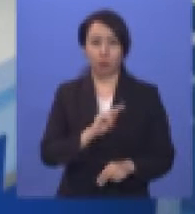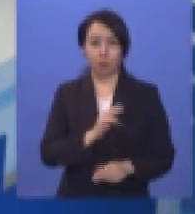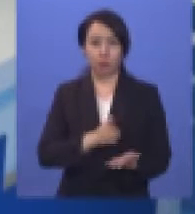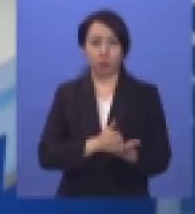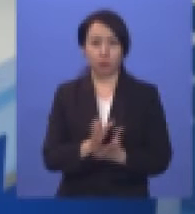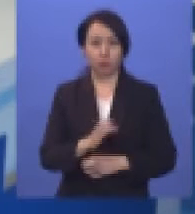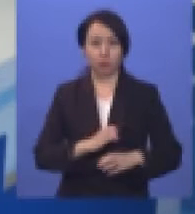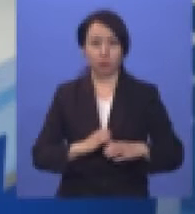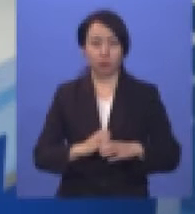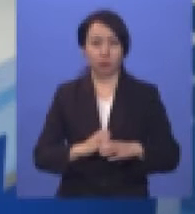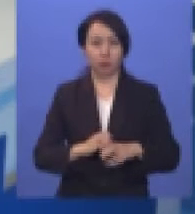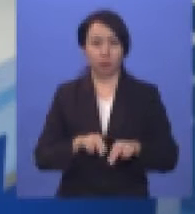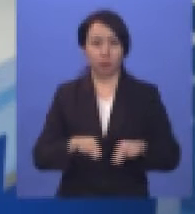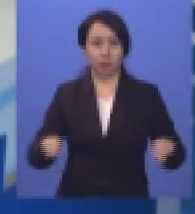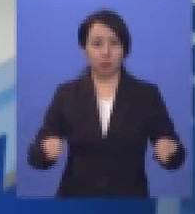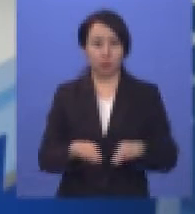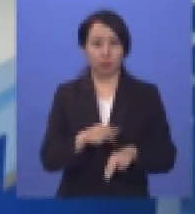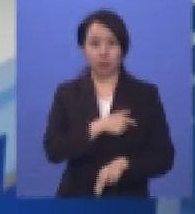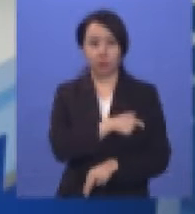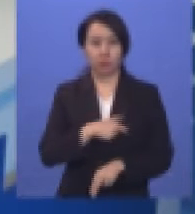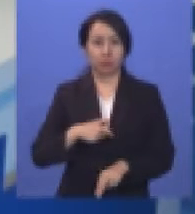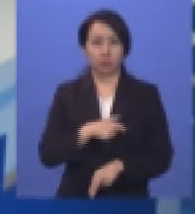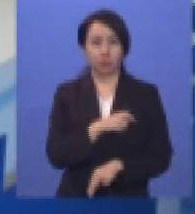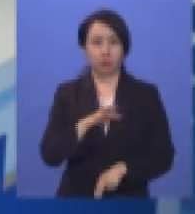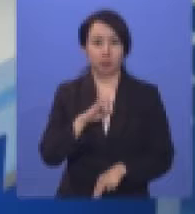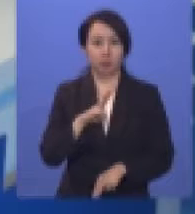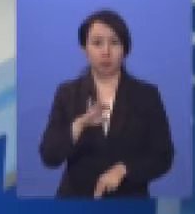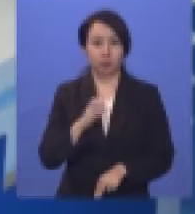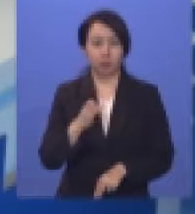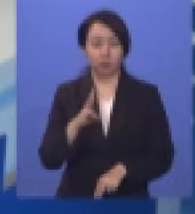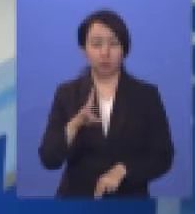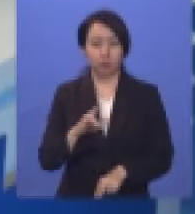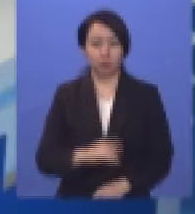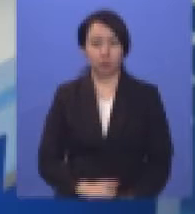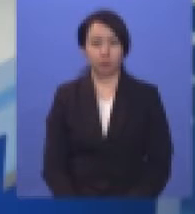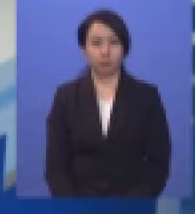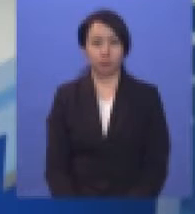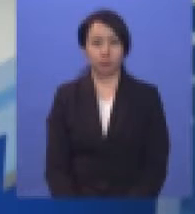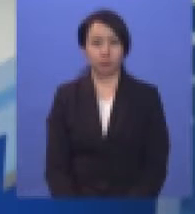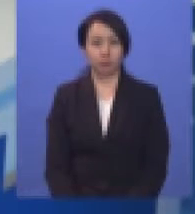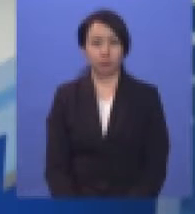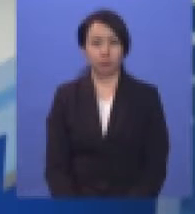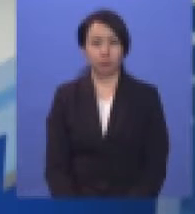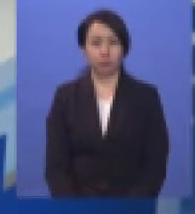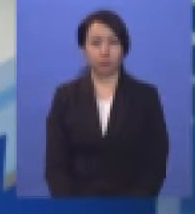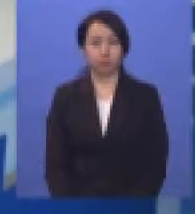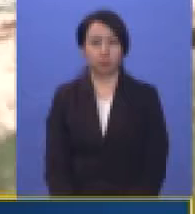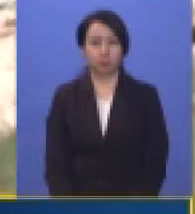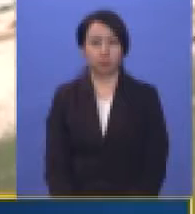өңірге жұмыс сапармен келген Қазақстан Республикасы парламенті сенатының депутаты Ерік Сұлтанов айтты. Тілшіміз тарқатады.